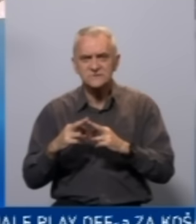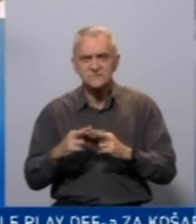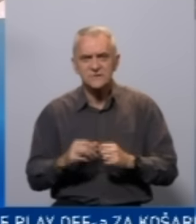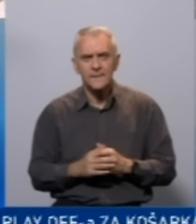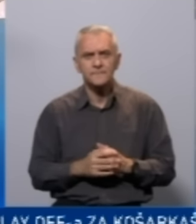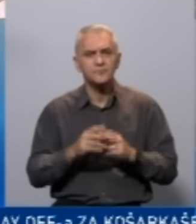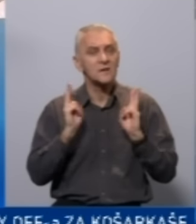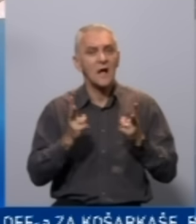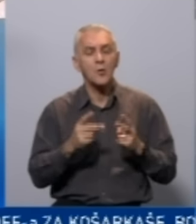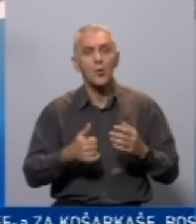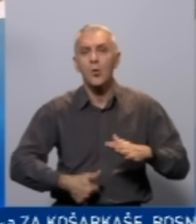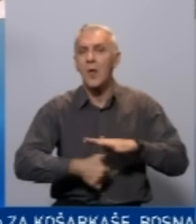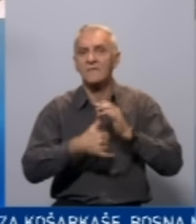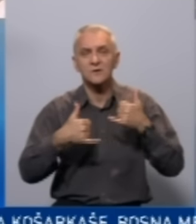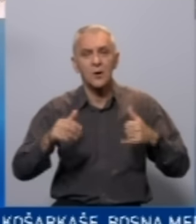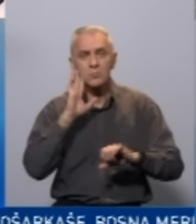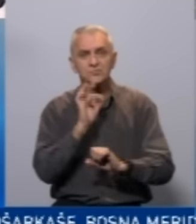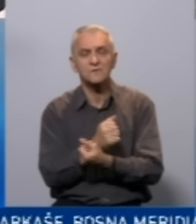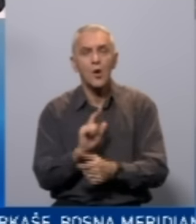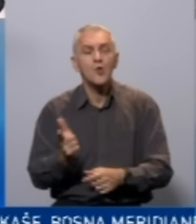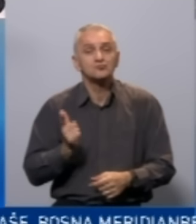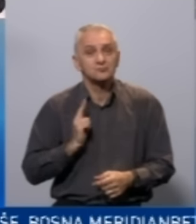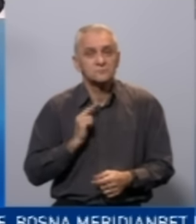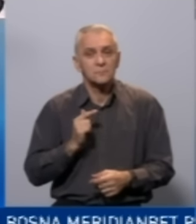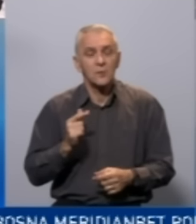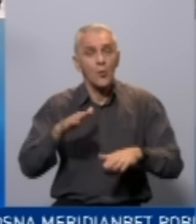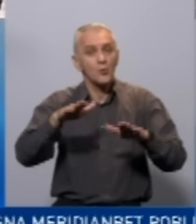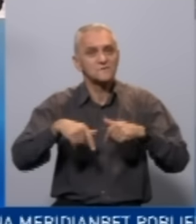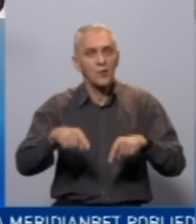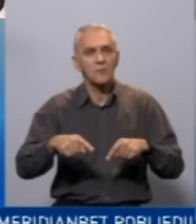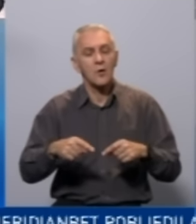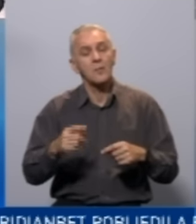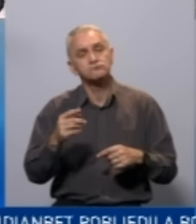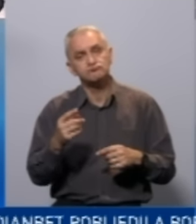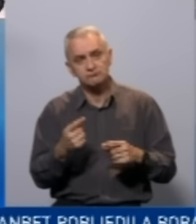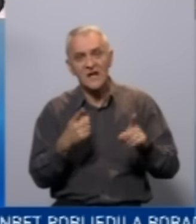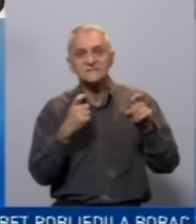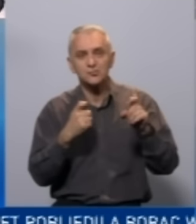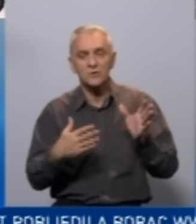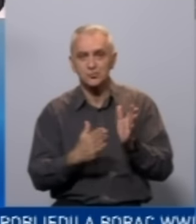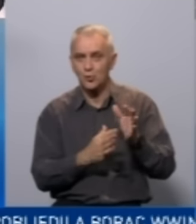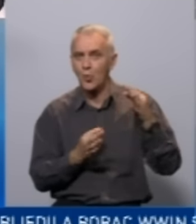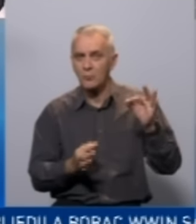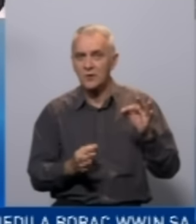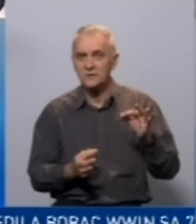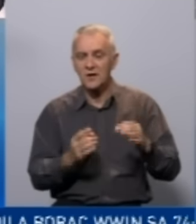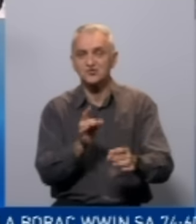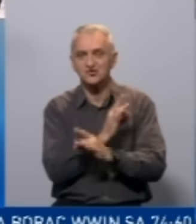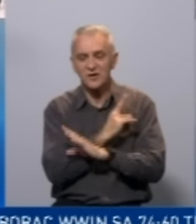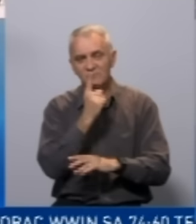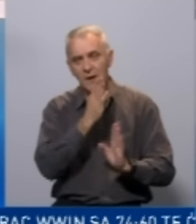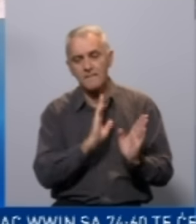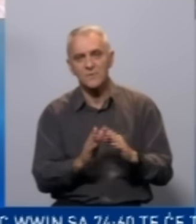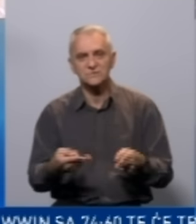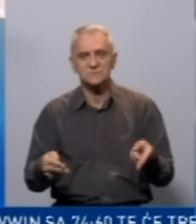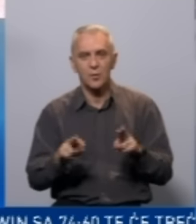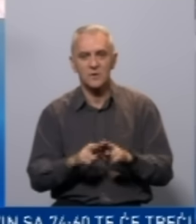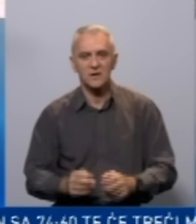Adisa, kako je u glavnom gradu Bosne i Hercegovine dočekano usvajanje ovog po mnogima istorijskog dokumenta i za žrtve i za proces